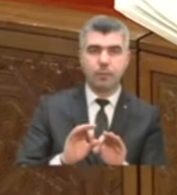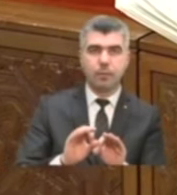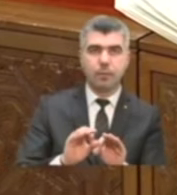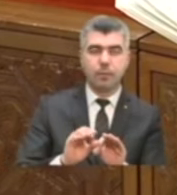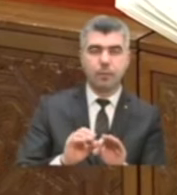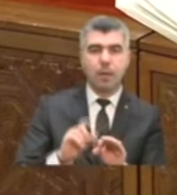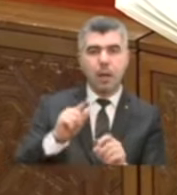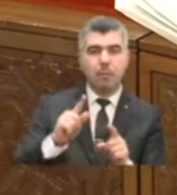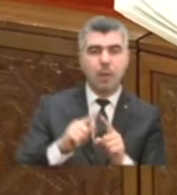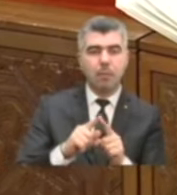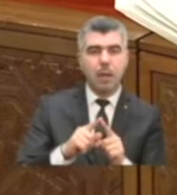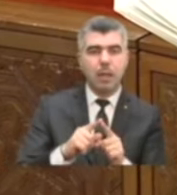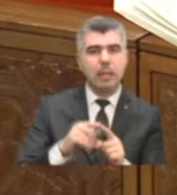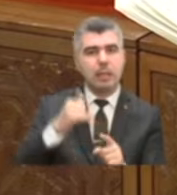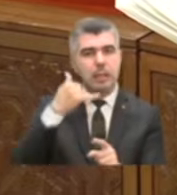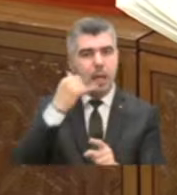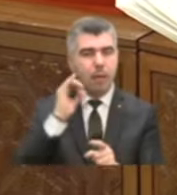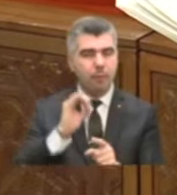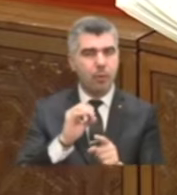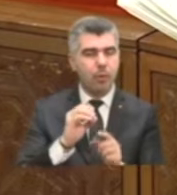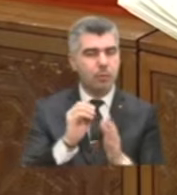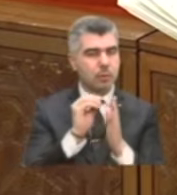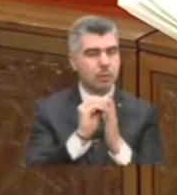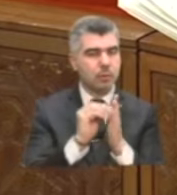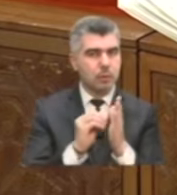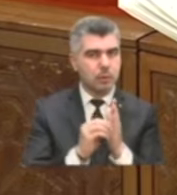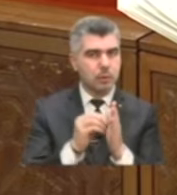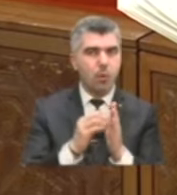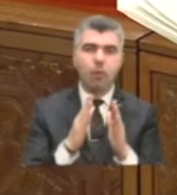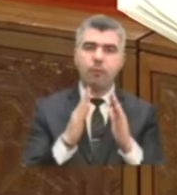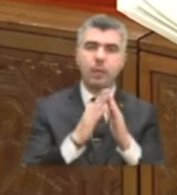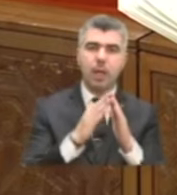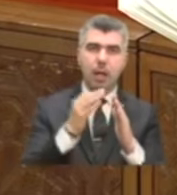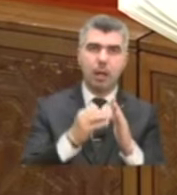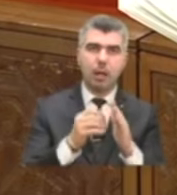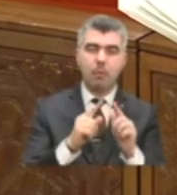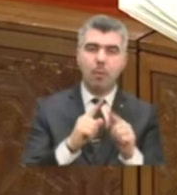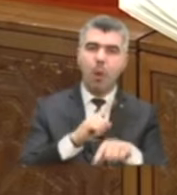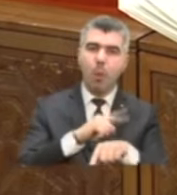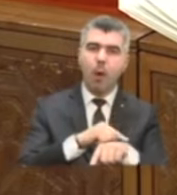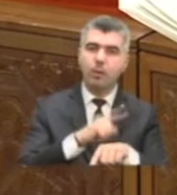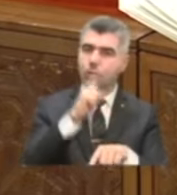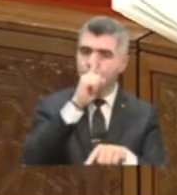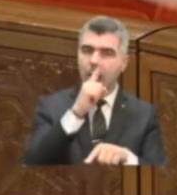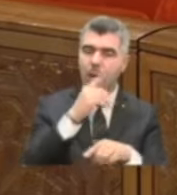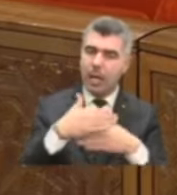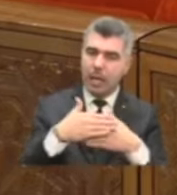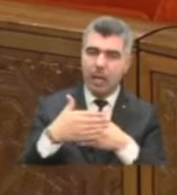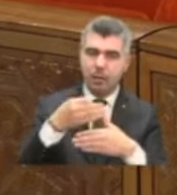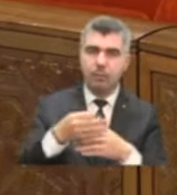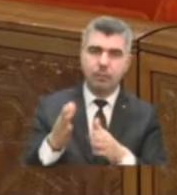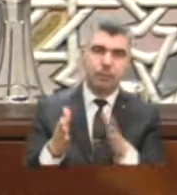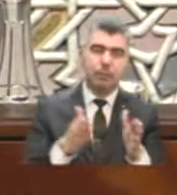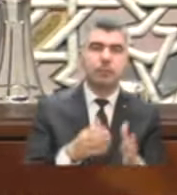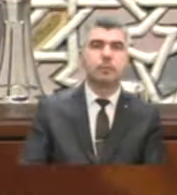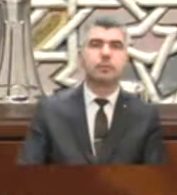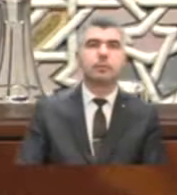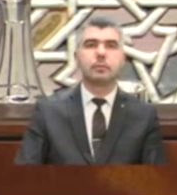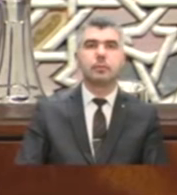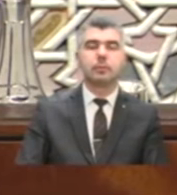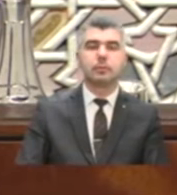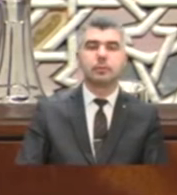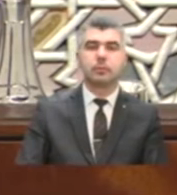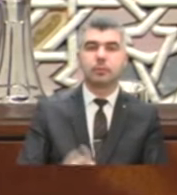من الهاتف المحمول او من المنزل، ولكن هذا تستغرق شويه ديال الوقت وغادي يوصلوا له ان شاء الله. شكرا. نمر